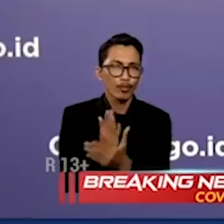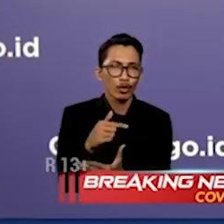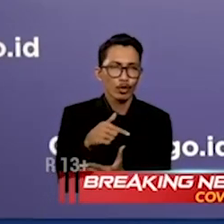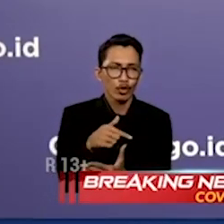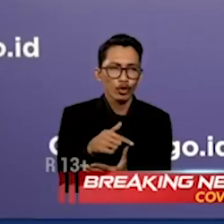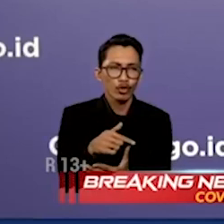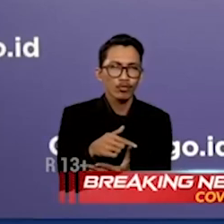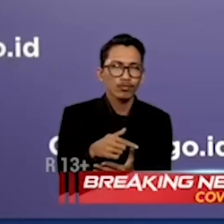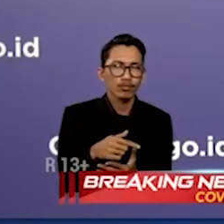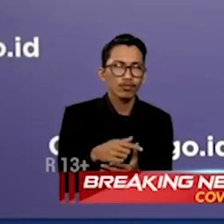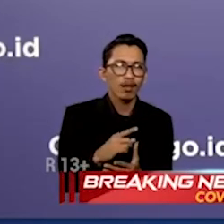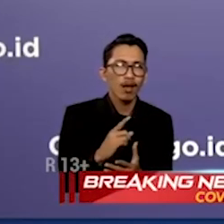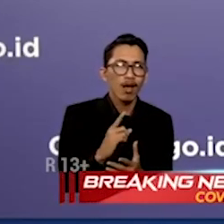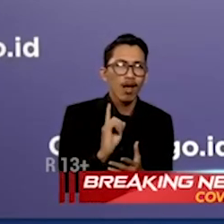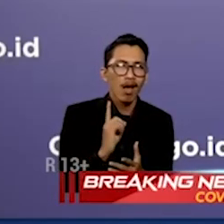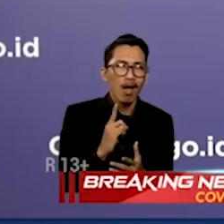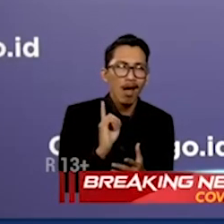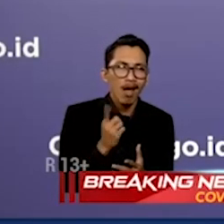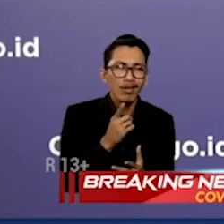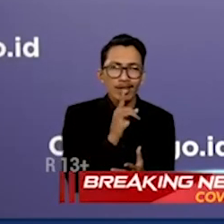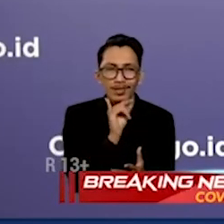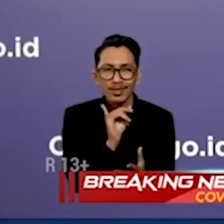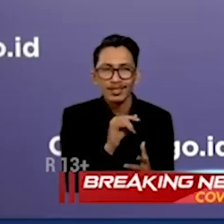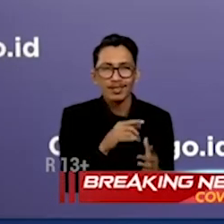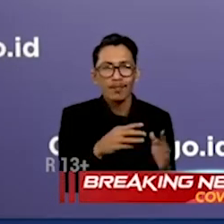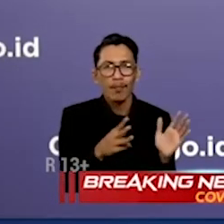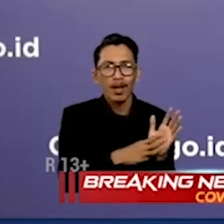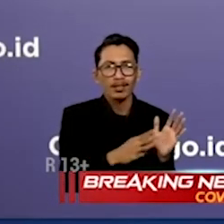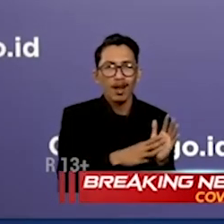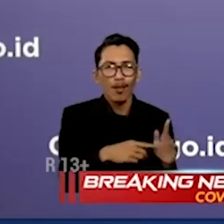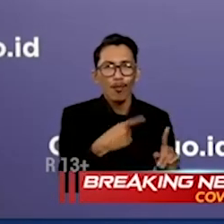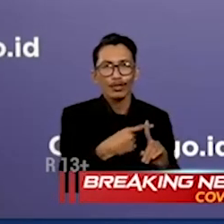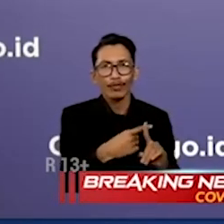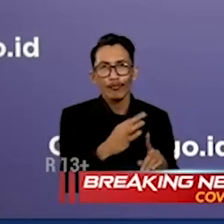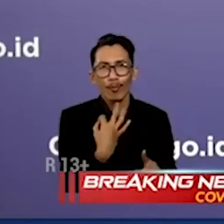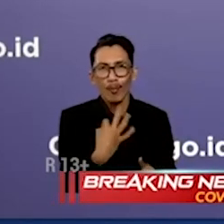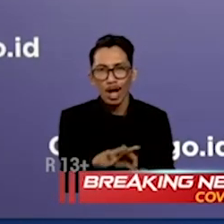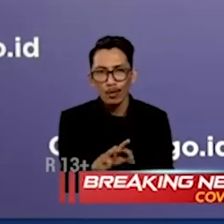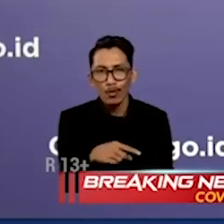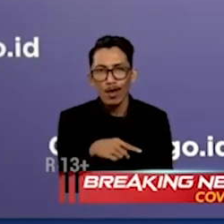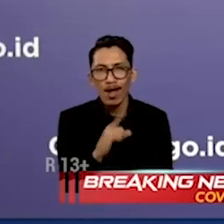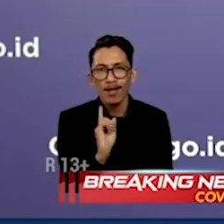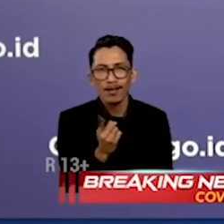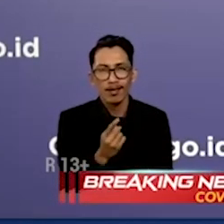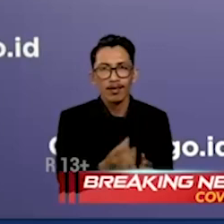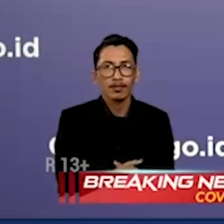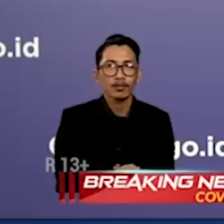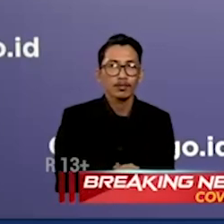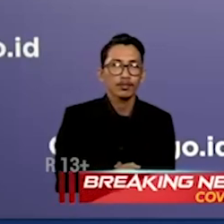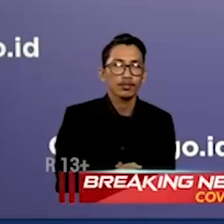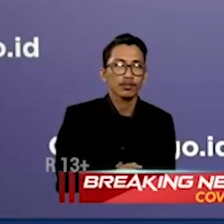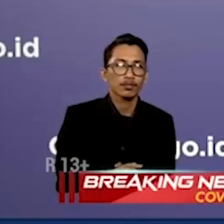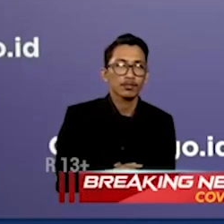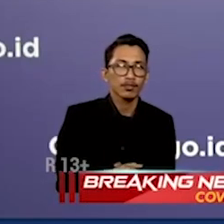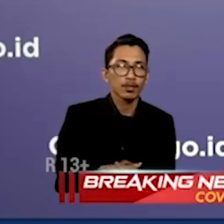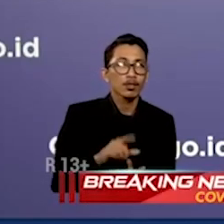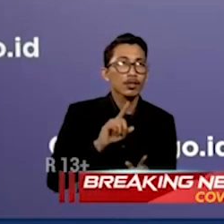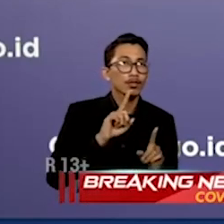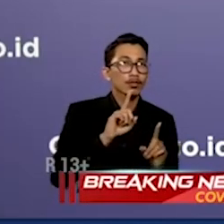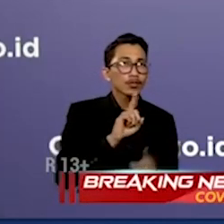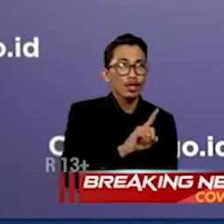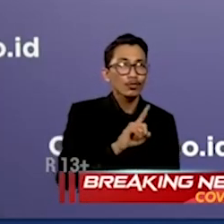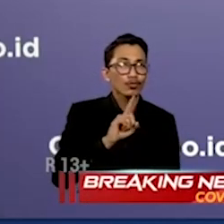ada 297 kasus positif baru meskipun juga dilaporkan ada 112 kasus yang